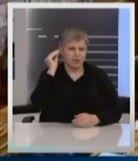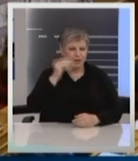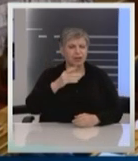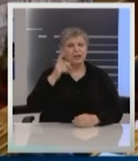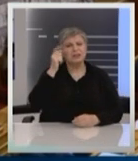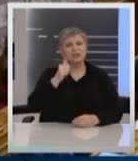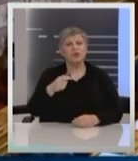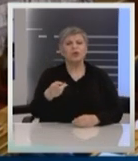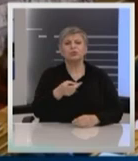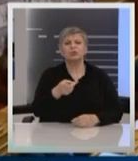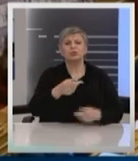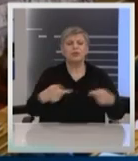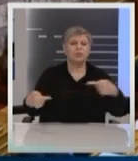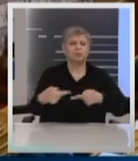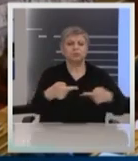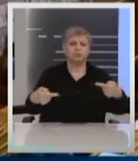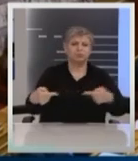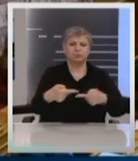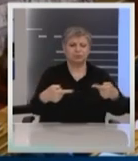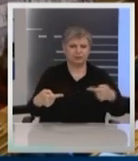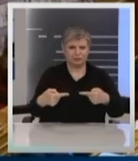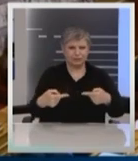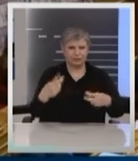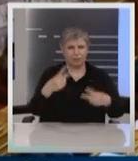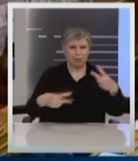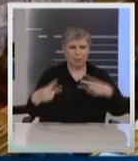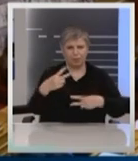ξέρω. Λοιπόν.